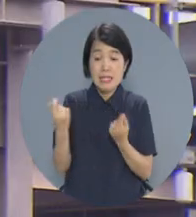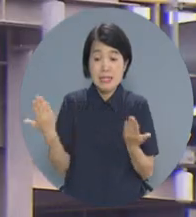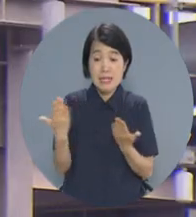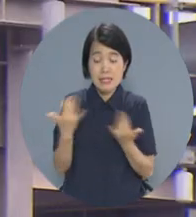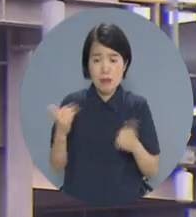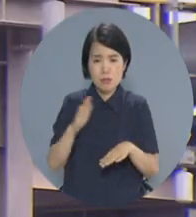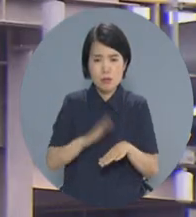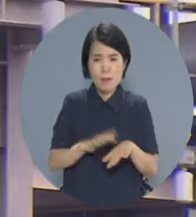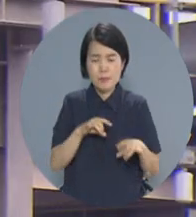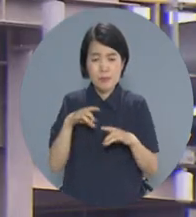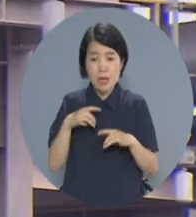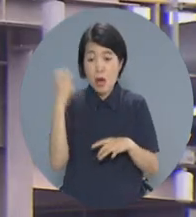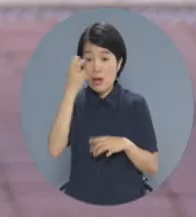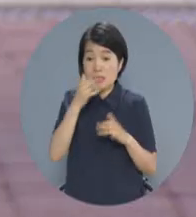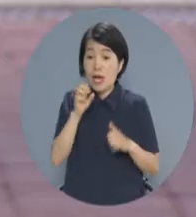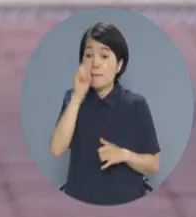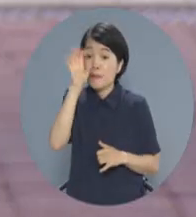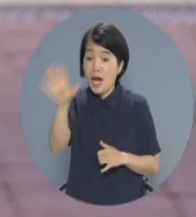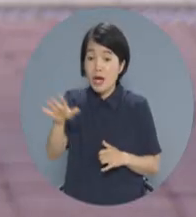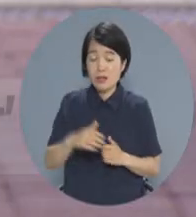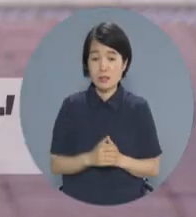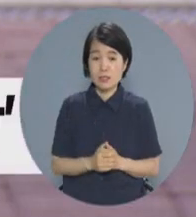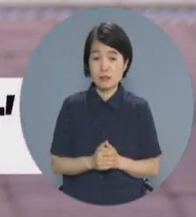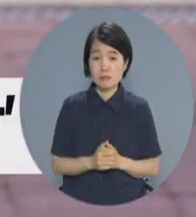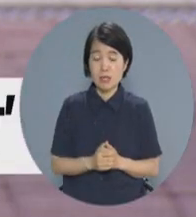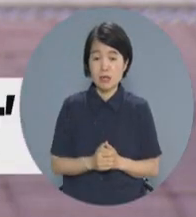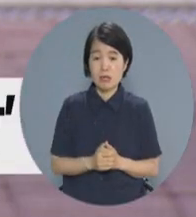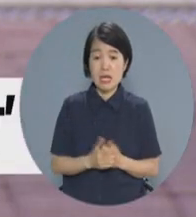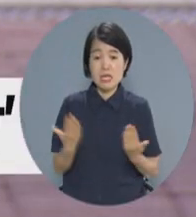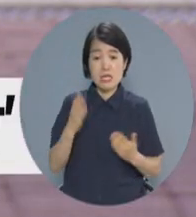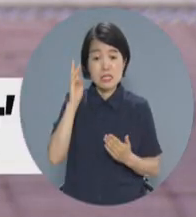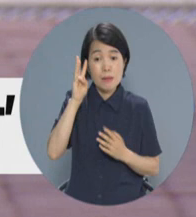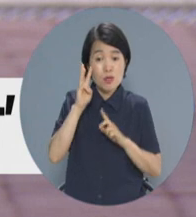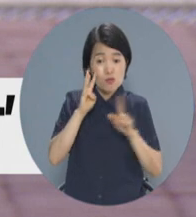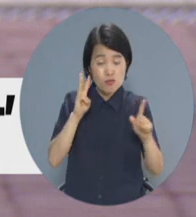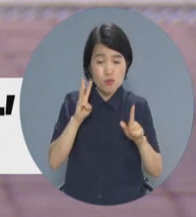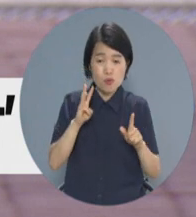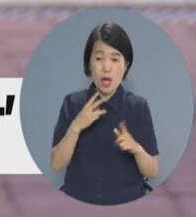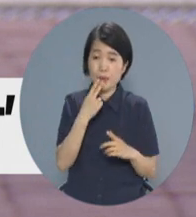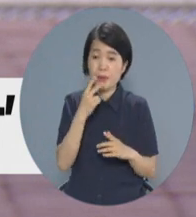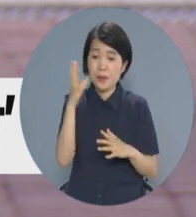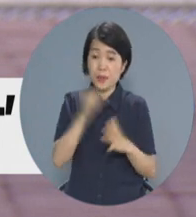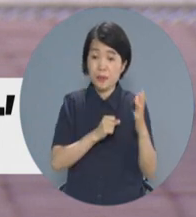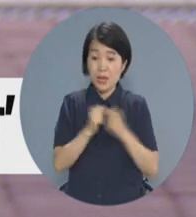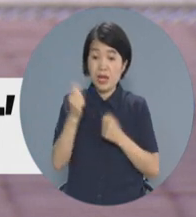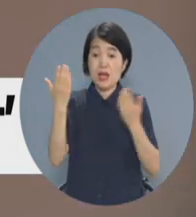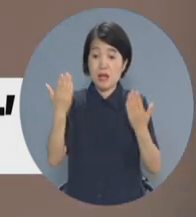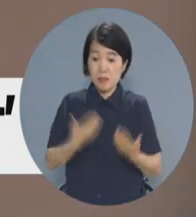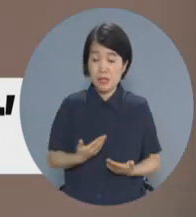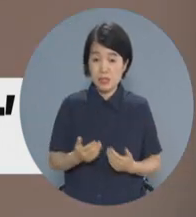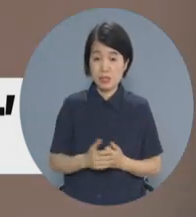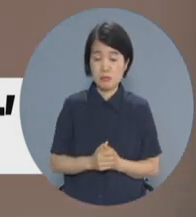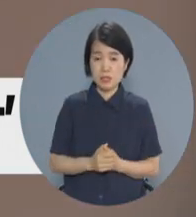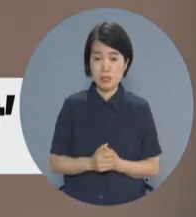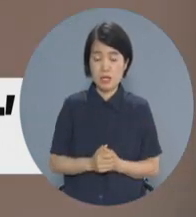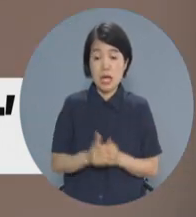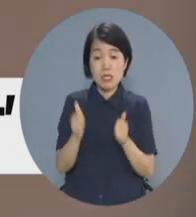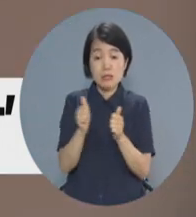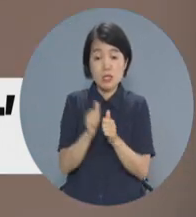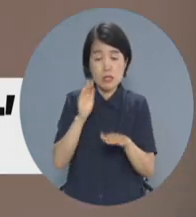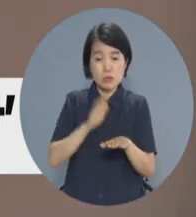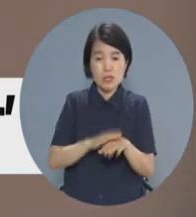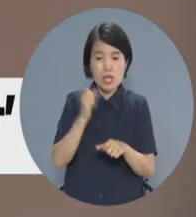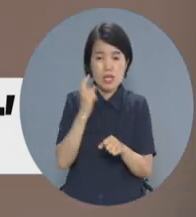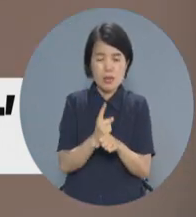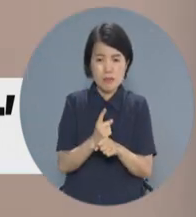손이 따갑다고 관리자에게 알렸지만 작업 3일째가 돼서야 고무장갑을 지급받았습니다. 하지만 남성의 손은